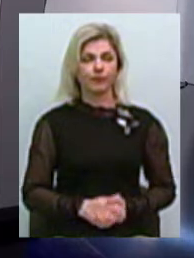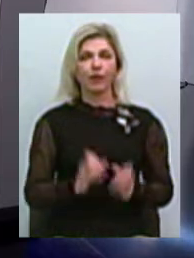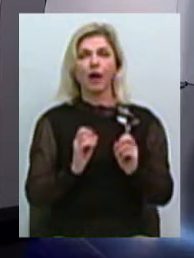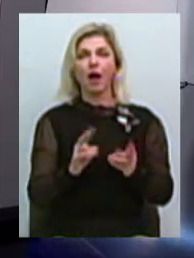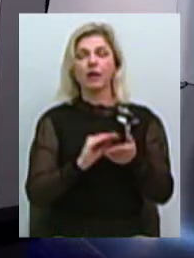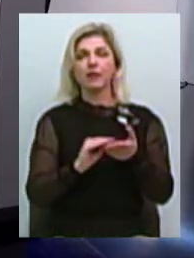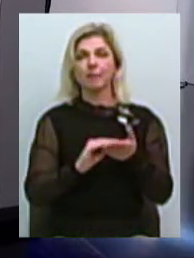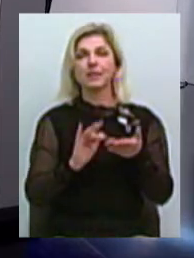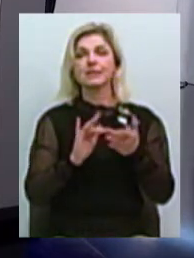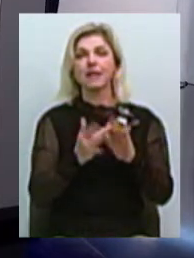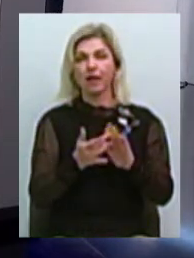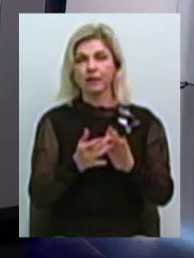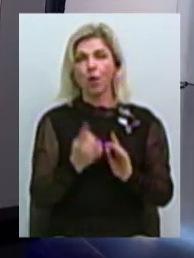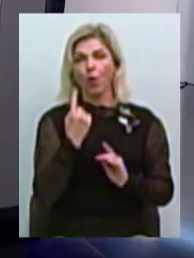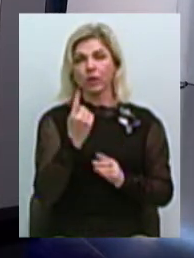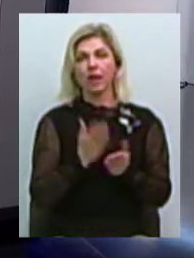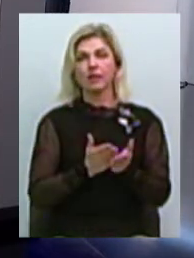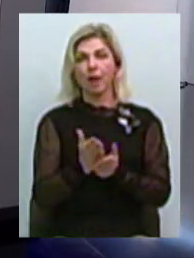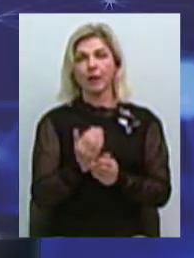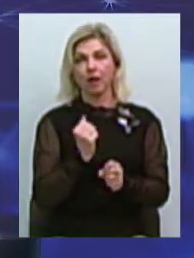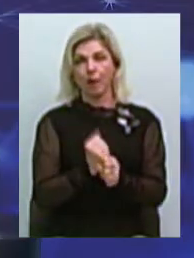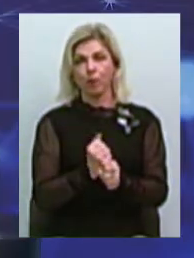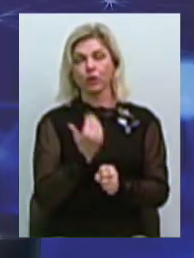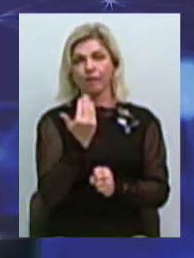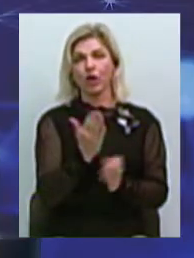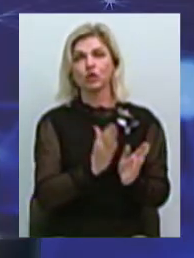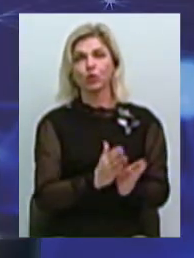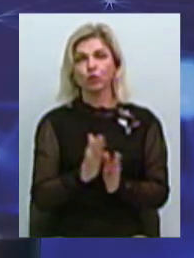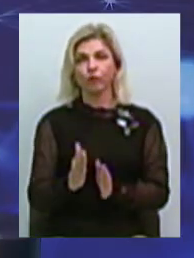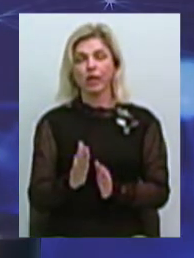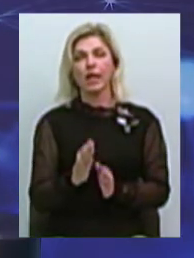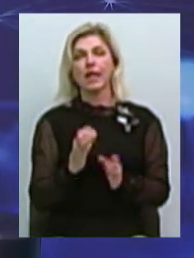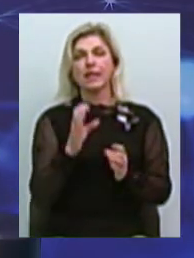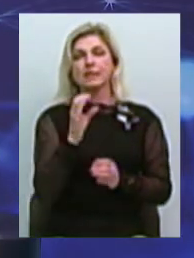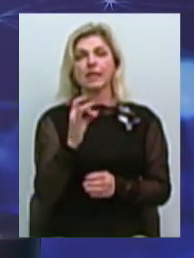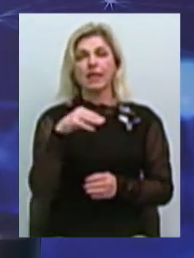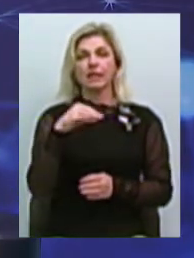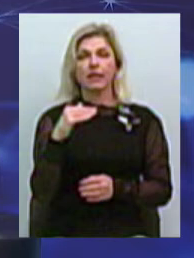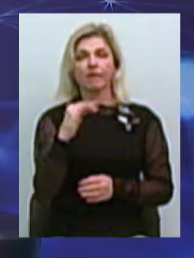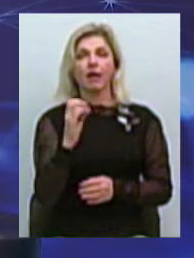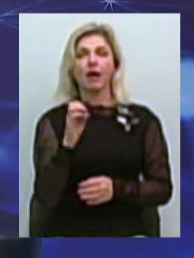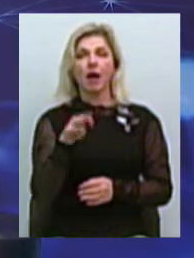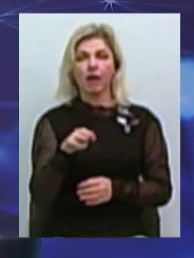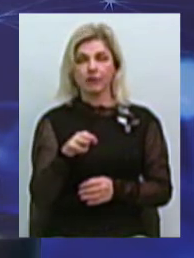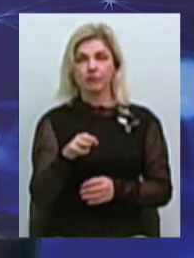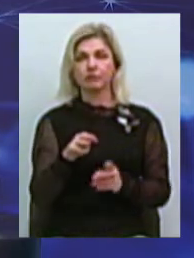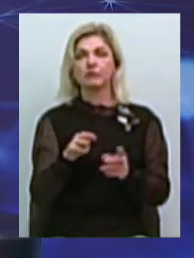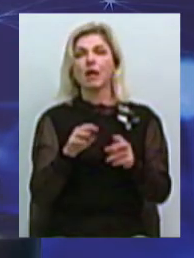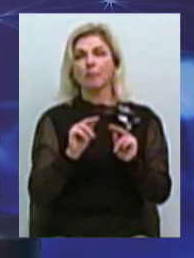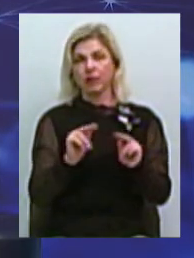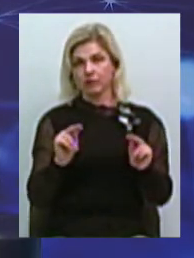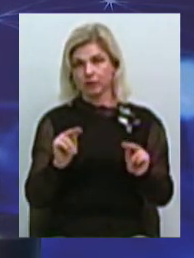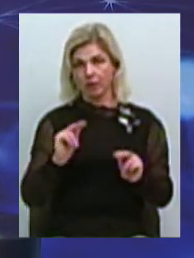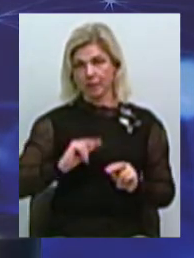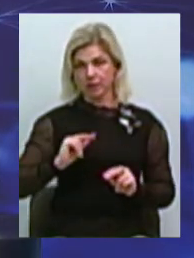освіти, одним з напрямків роботи вашої структури, Тетяна, є сертифікація педагогічних працівників. Ми